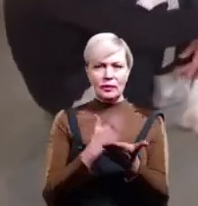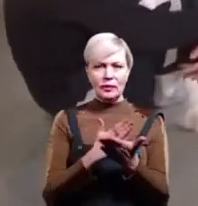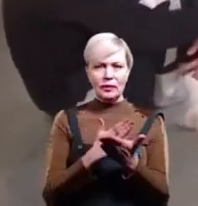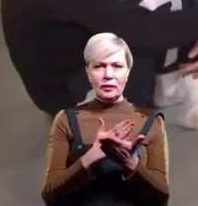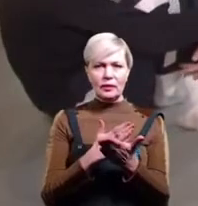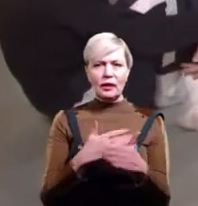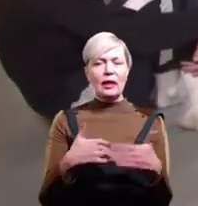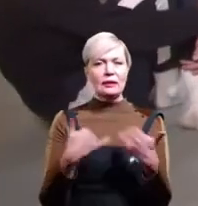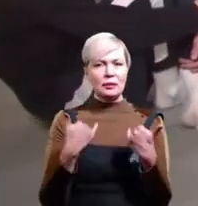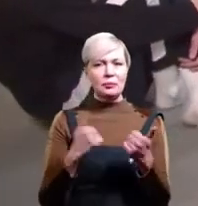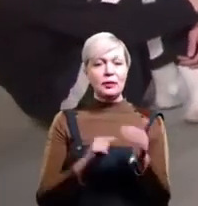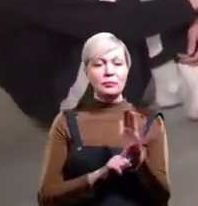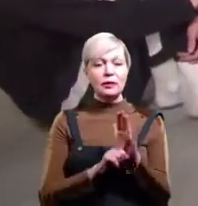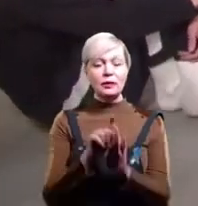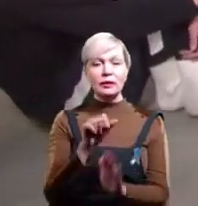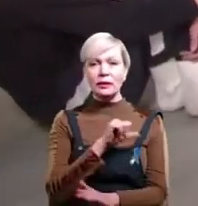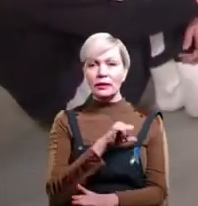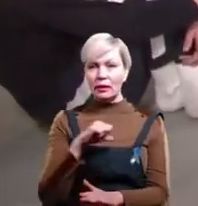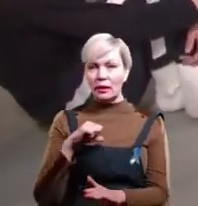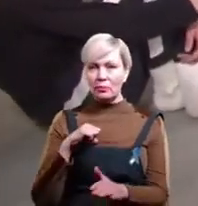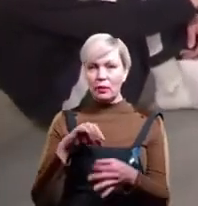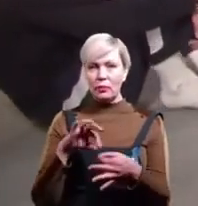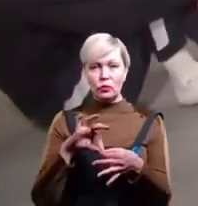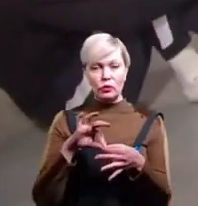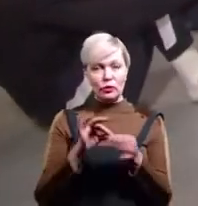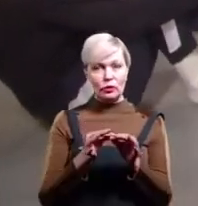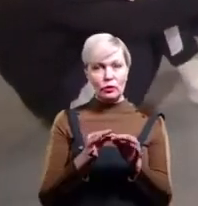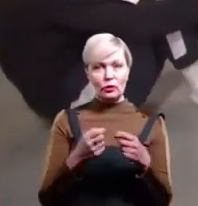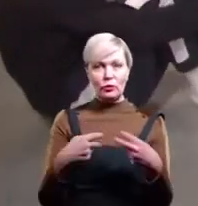сложному, к танцу.